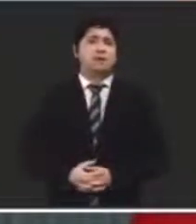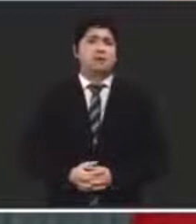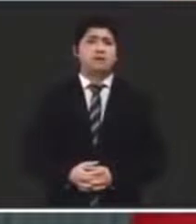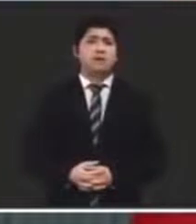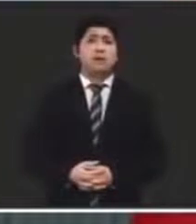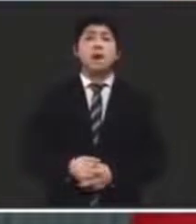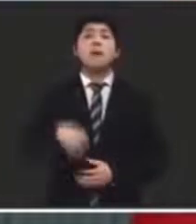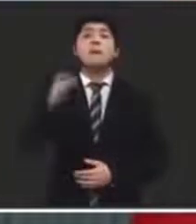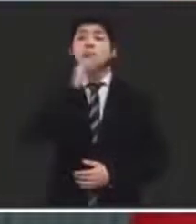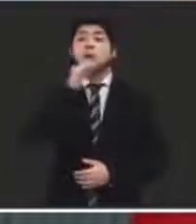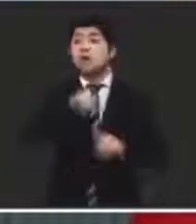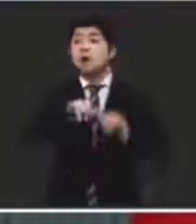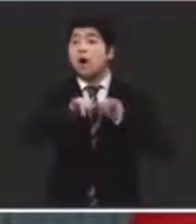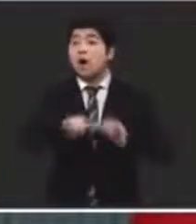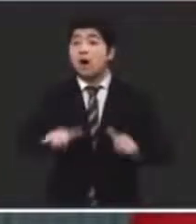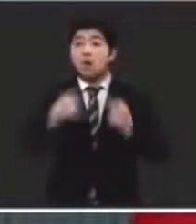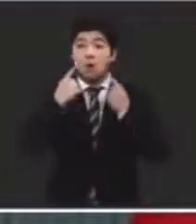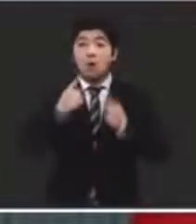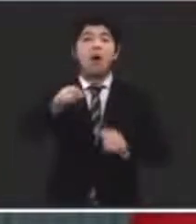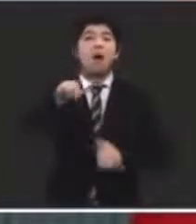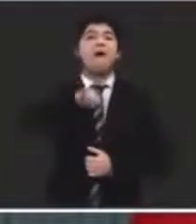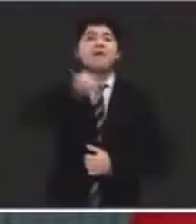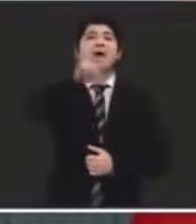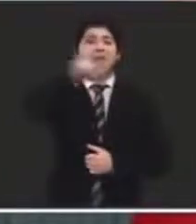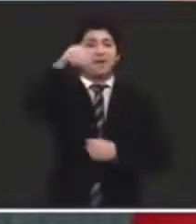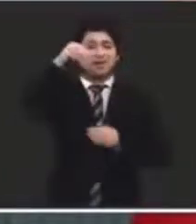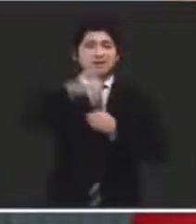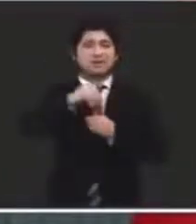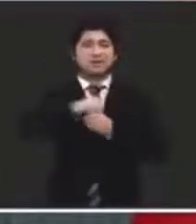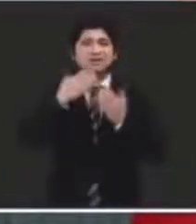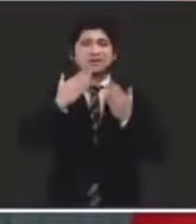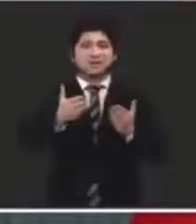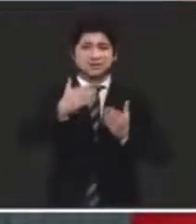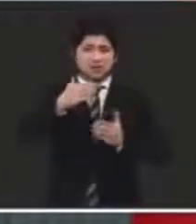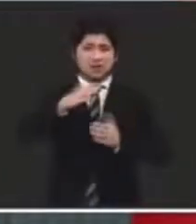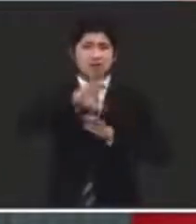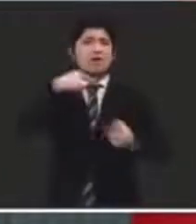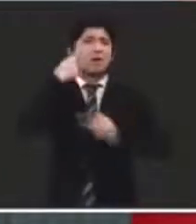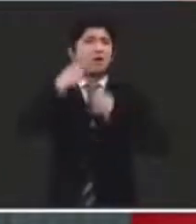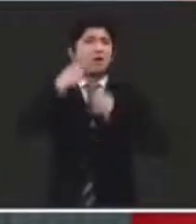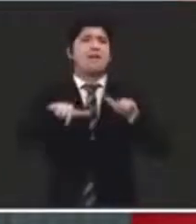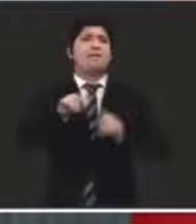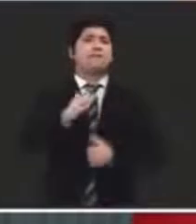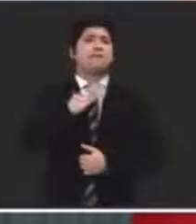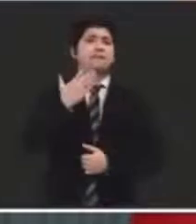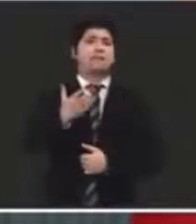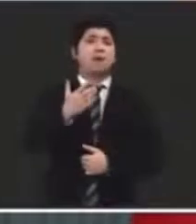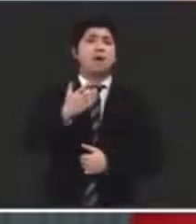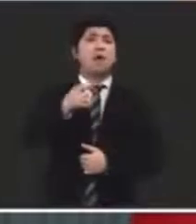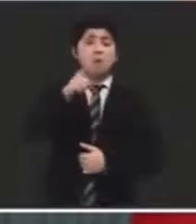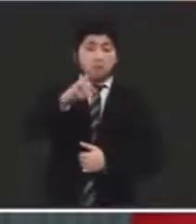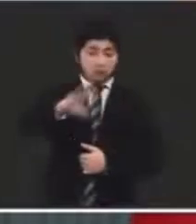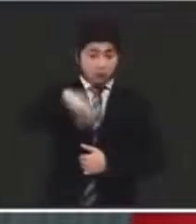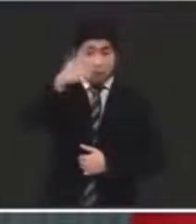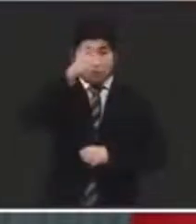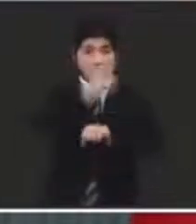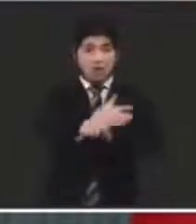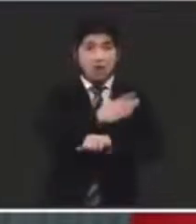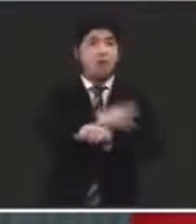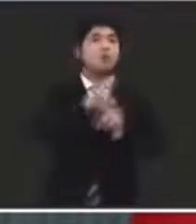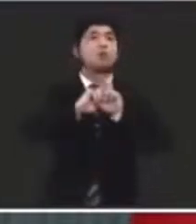benzer bir tablo havalimanlarımız içinde söz konusu artık ülkemizin